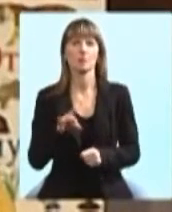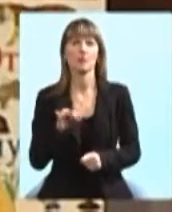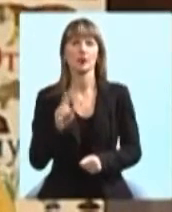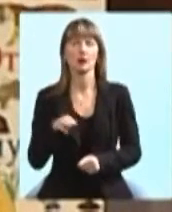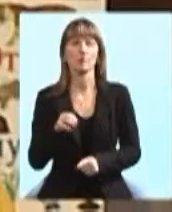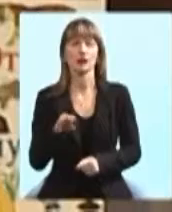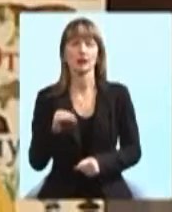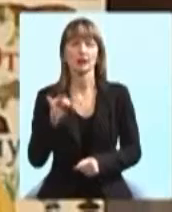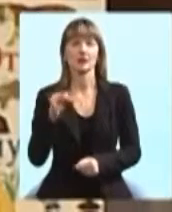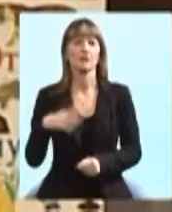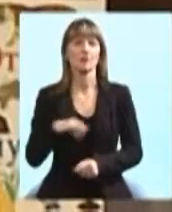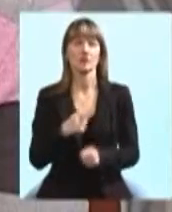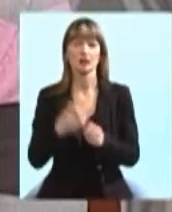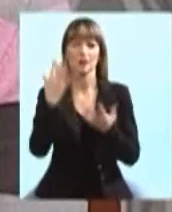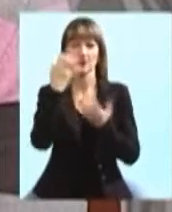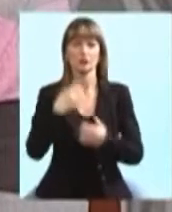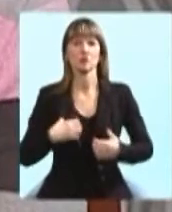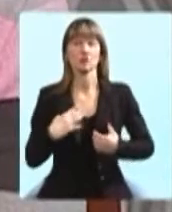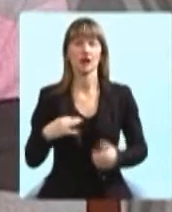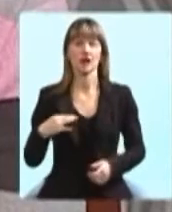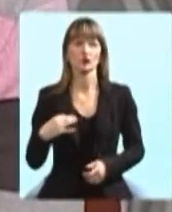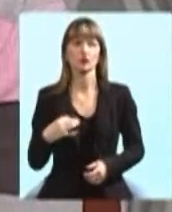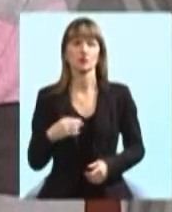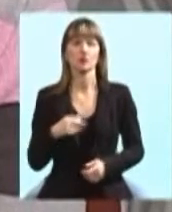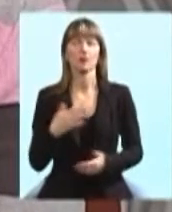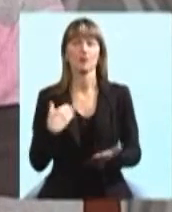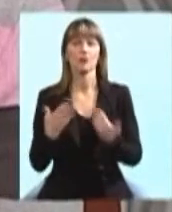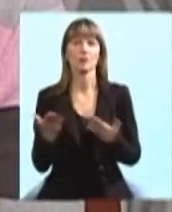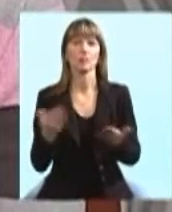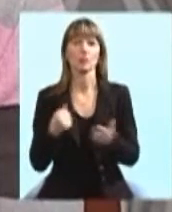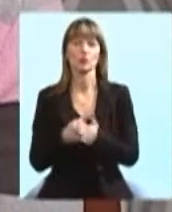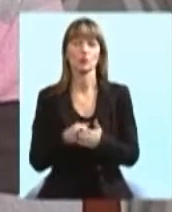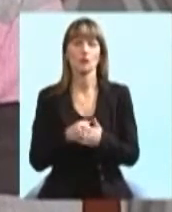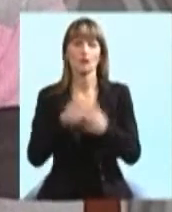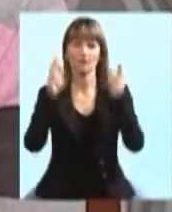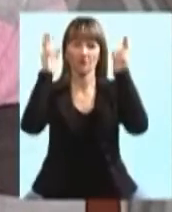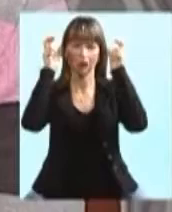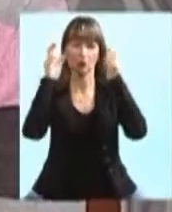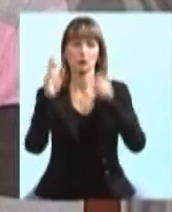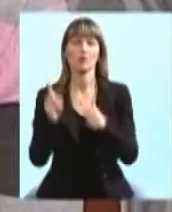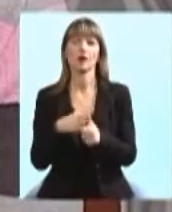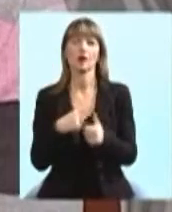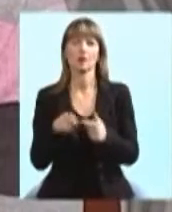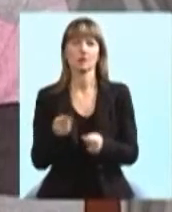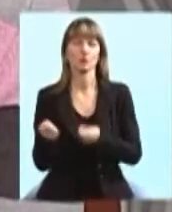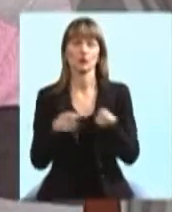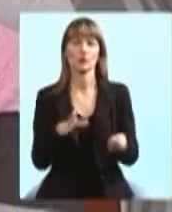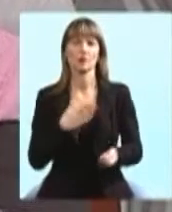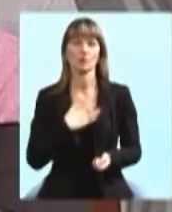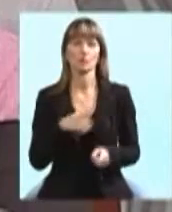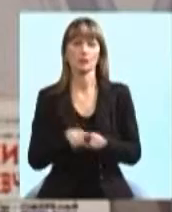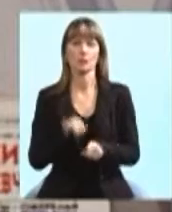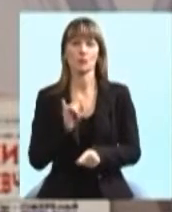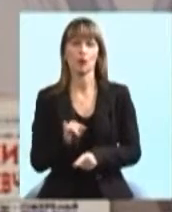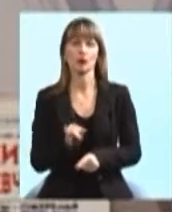всі темні такі страшні речі, чи відносяться якось до відьом? Чи це, може, вони нам наврочують такі от